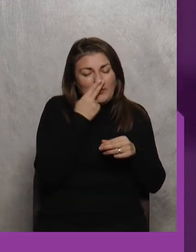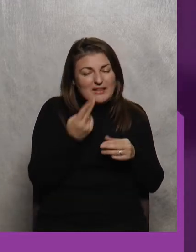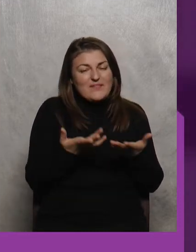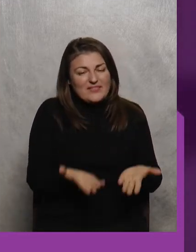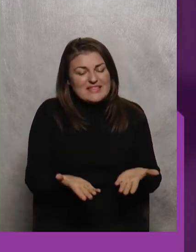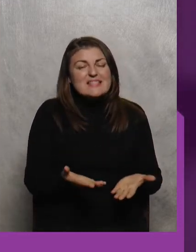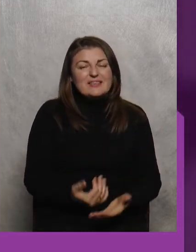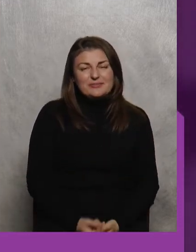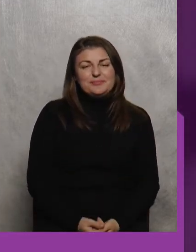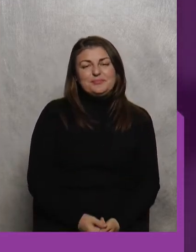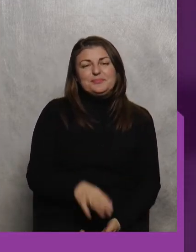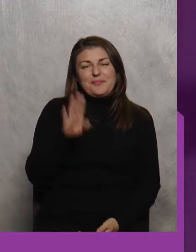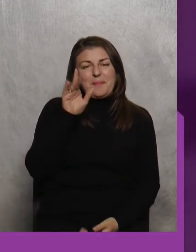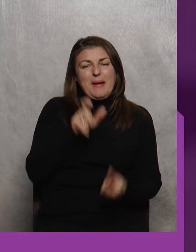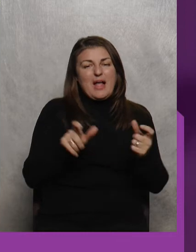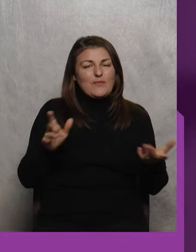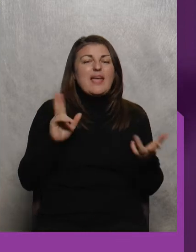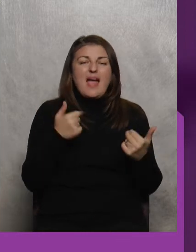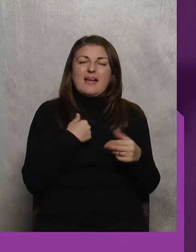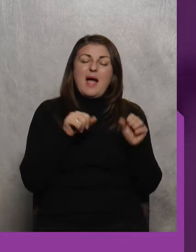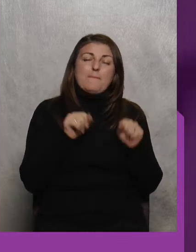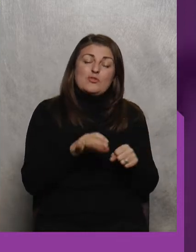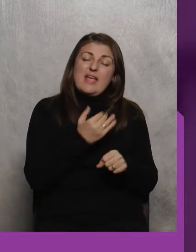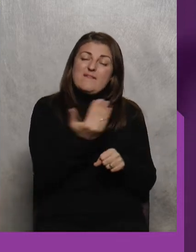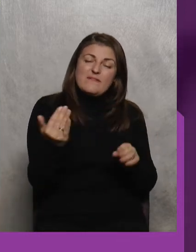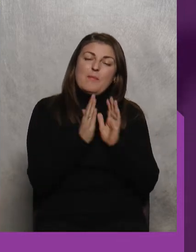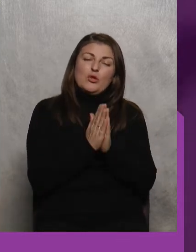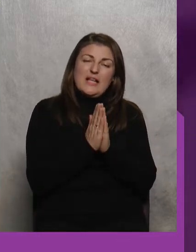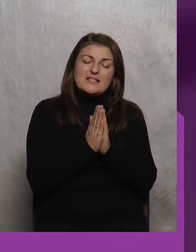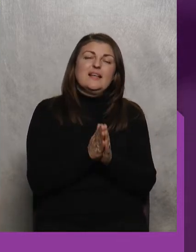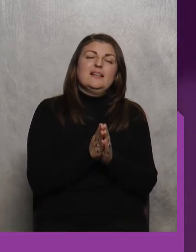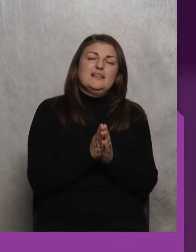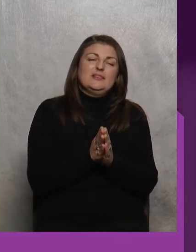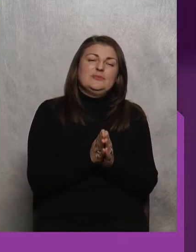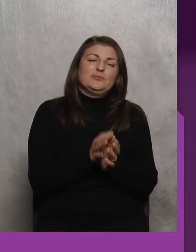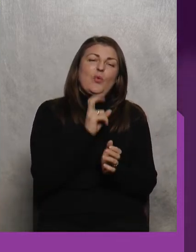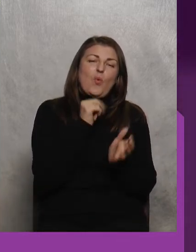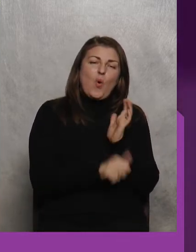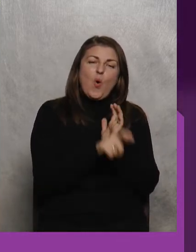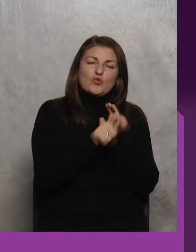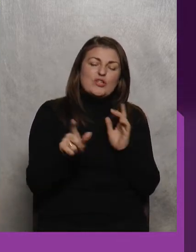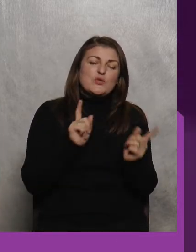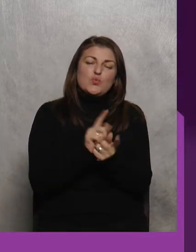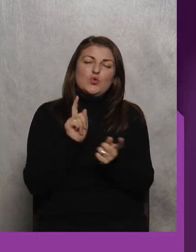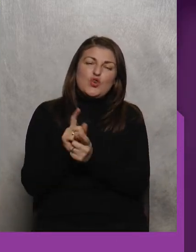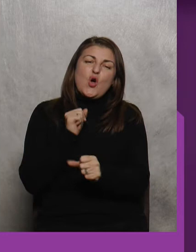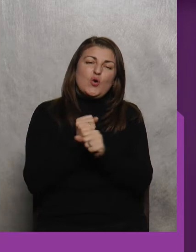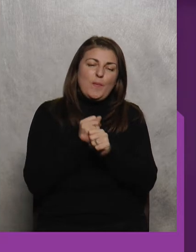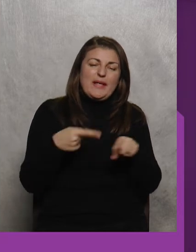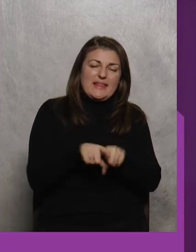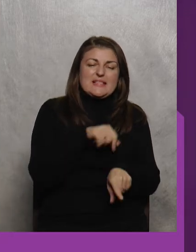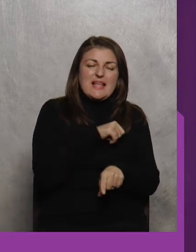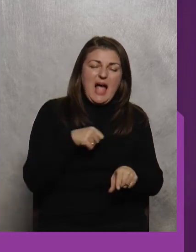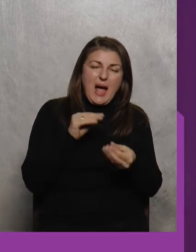дивіться, да, панове, як я можу. І ви, будь ласочка, у кожної сутичці робіть те